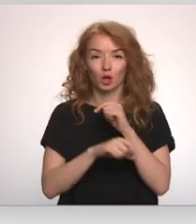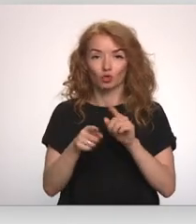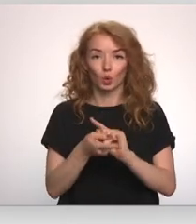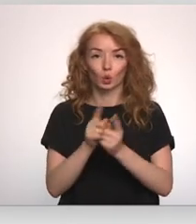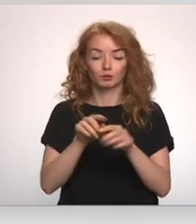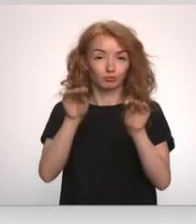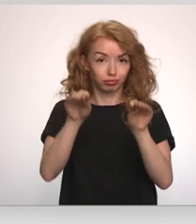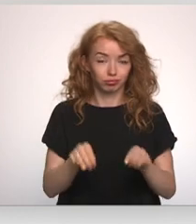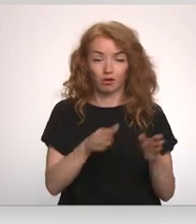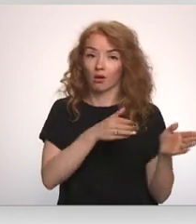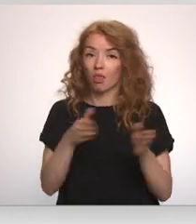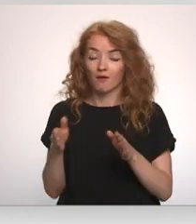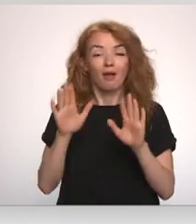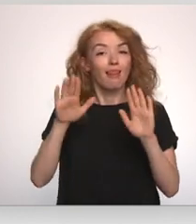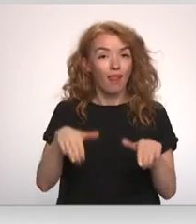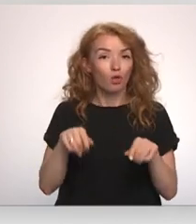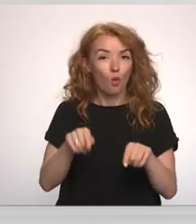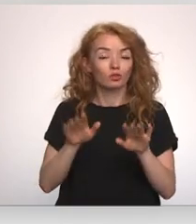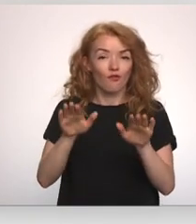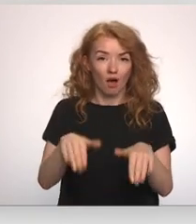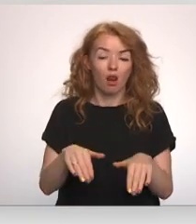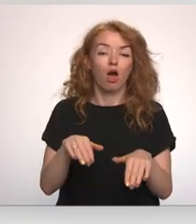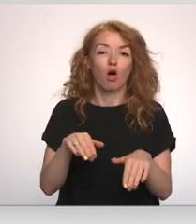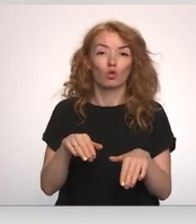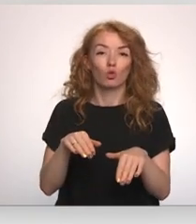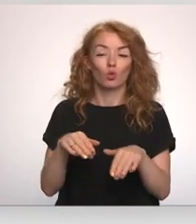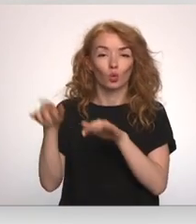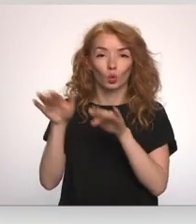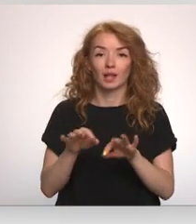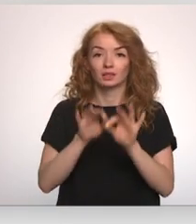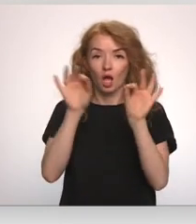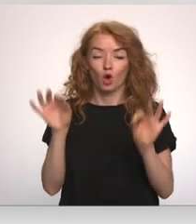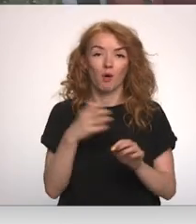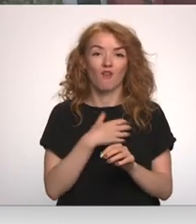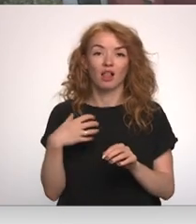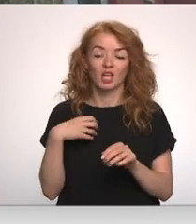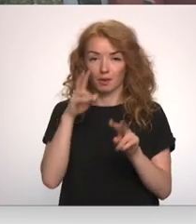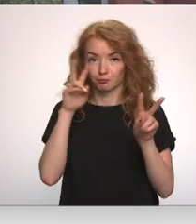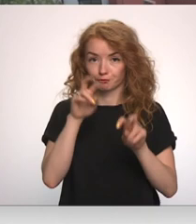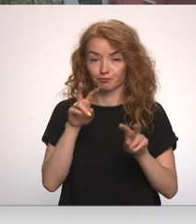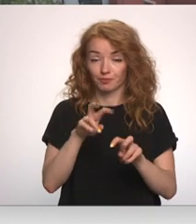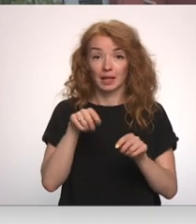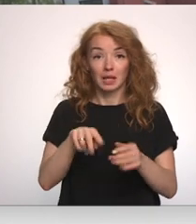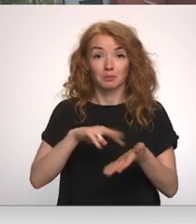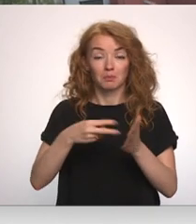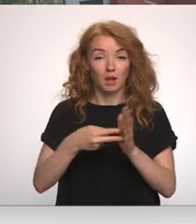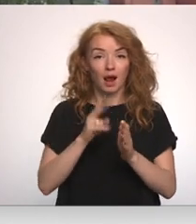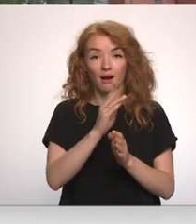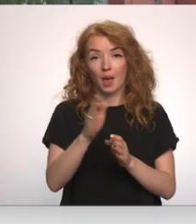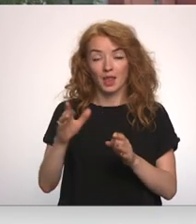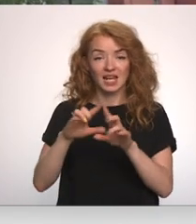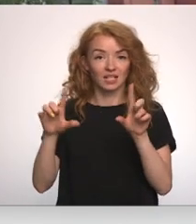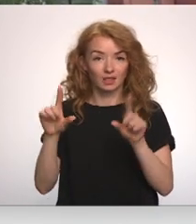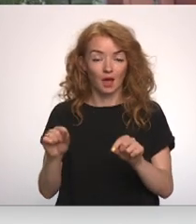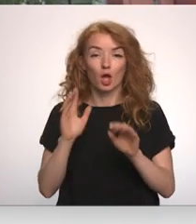izstrādāt, lai attiecīgi tos varētu rudens sākumā valdībā skatīt. Iecera paredz, ka katrai ārstniecības